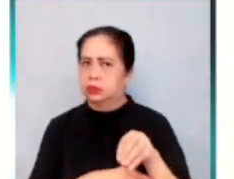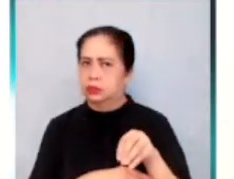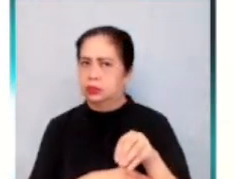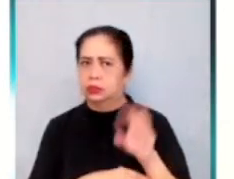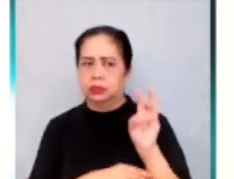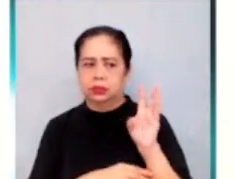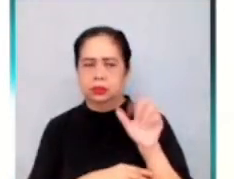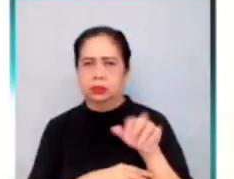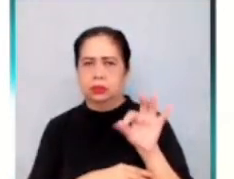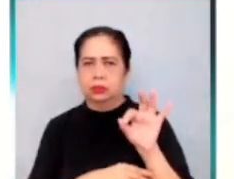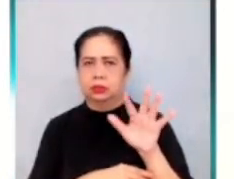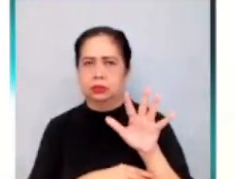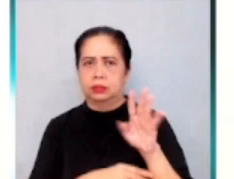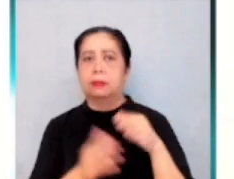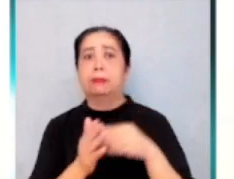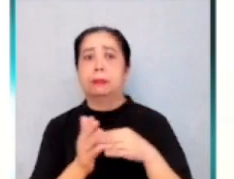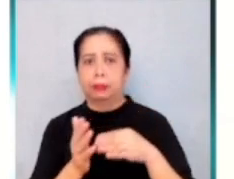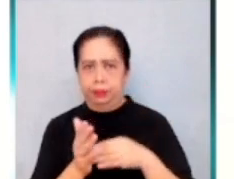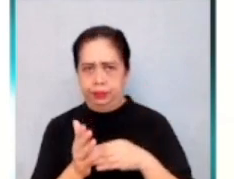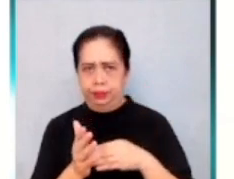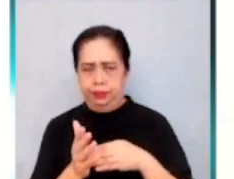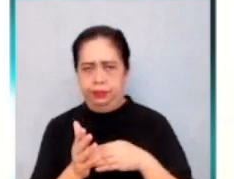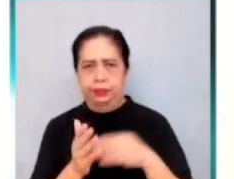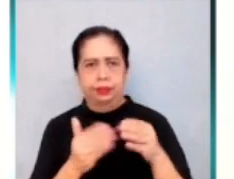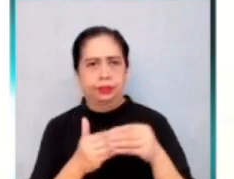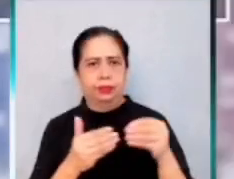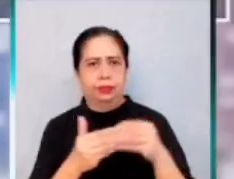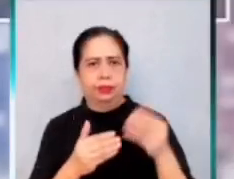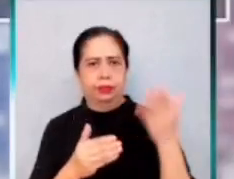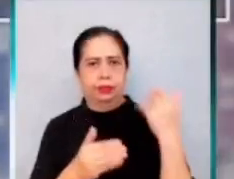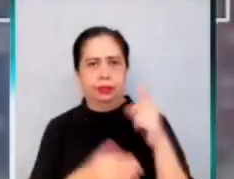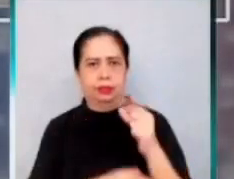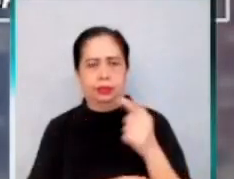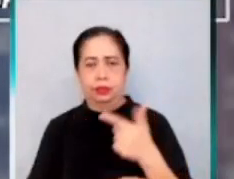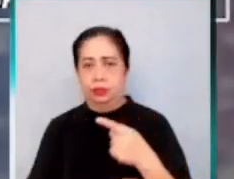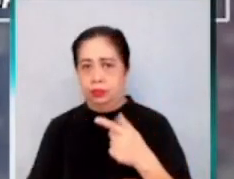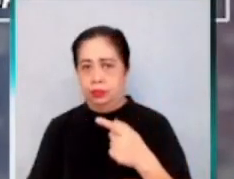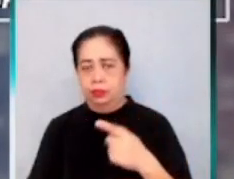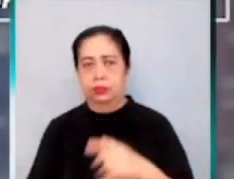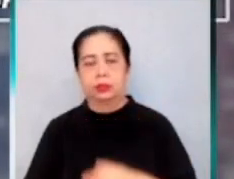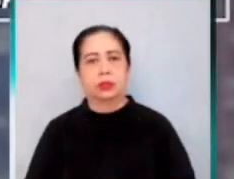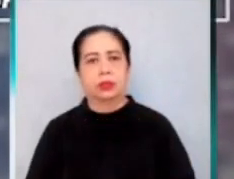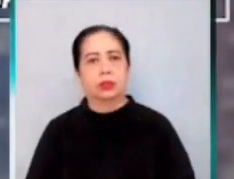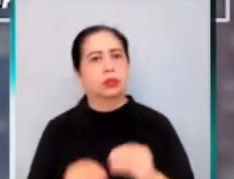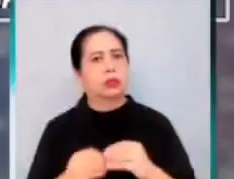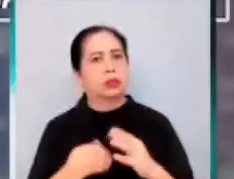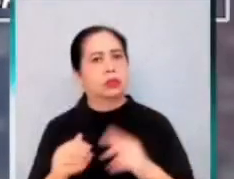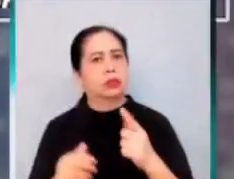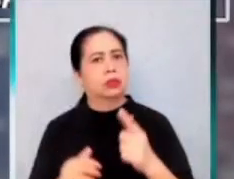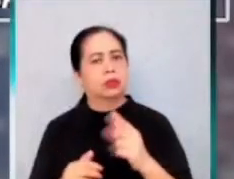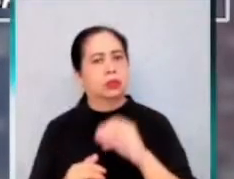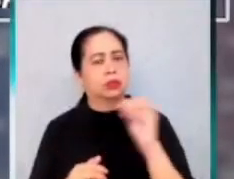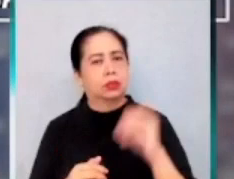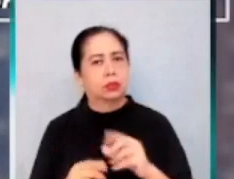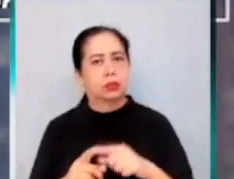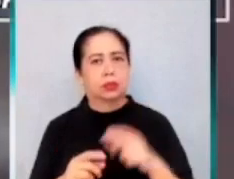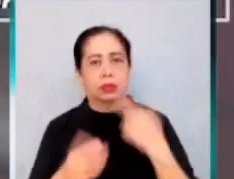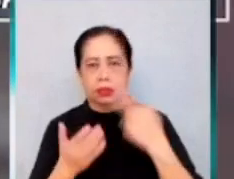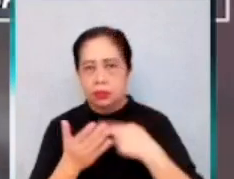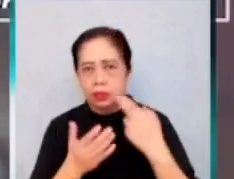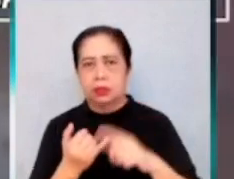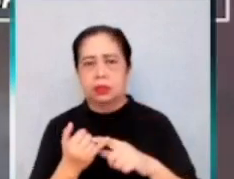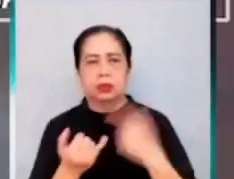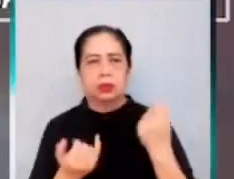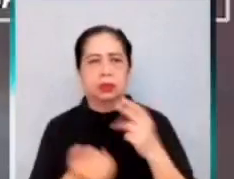$16.95 billion na noong 2021. Mahigit 20% dito ay bigas at trigo.